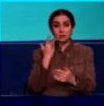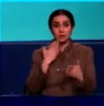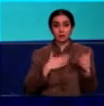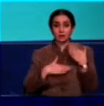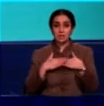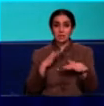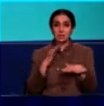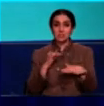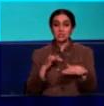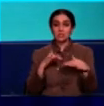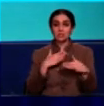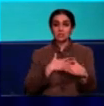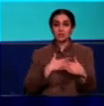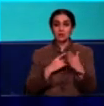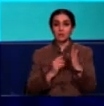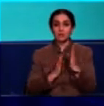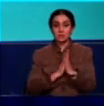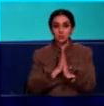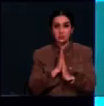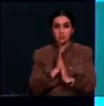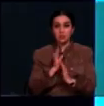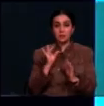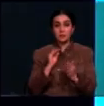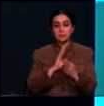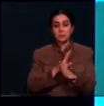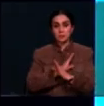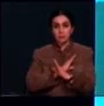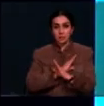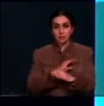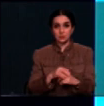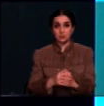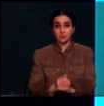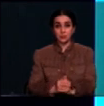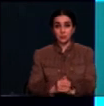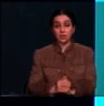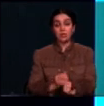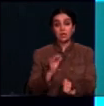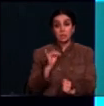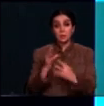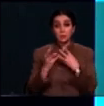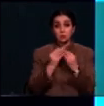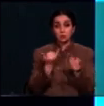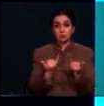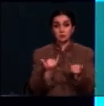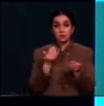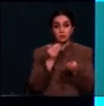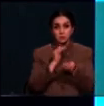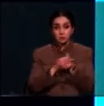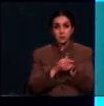радость и страсть, воскресение и смерть. Сегодня, ребята, мы с вами познакомимся с